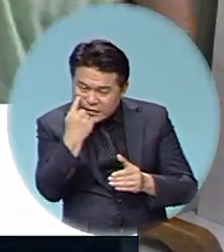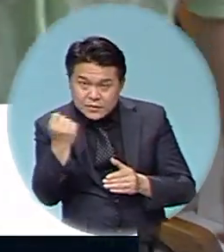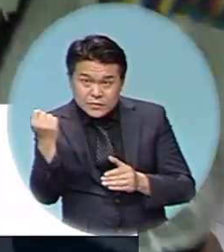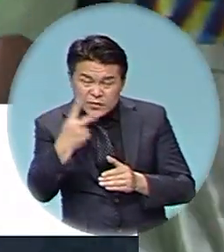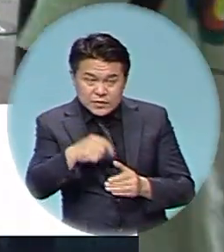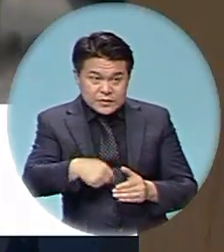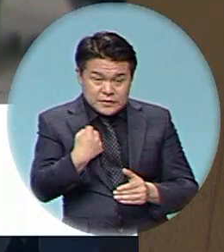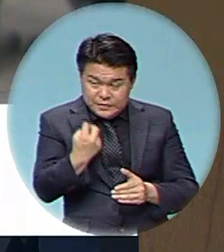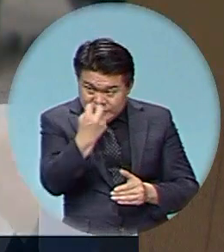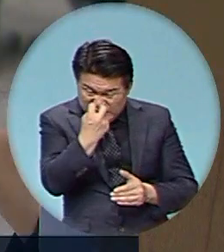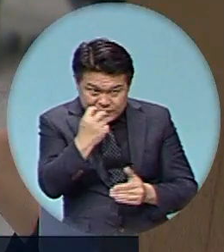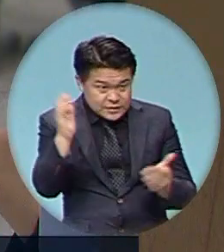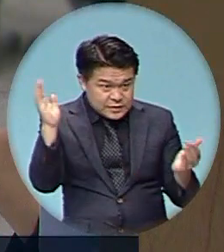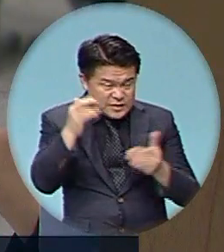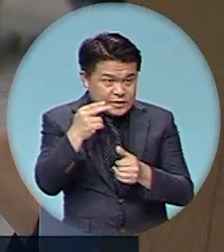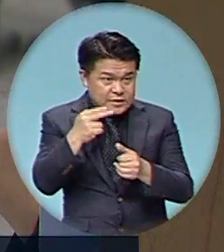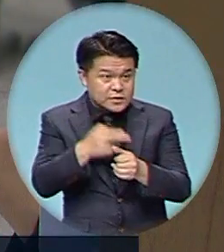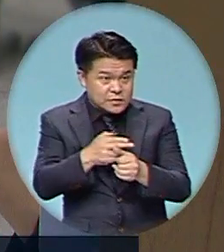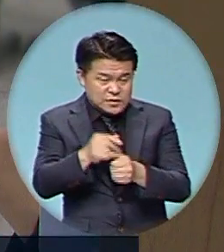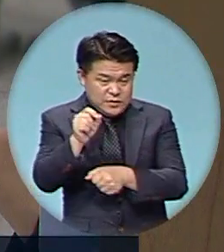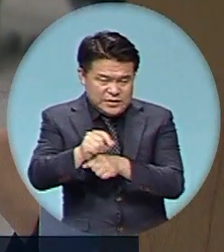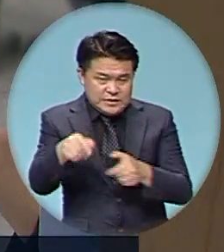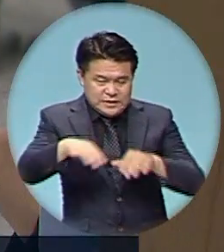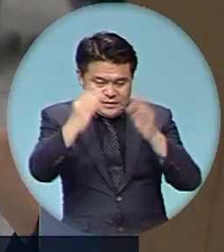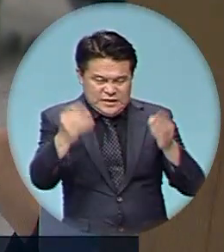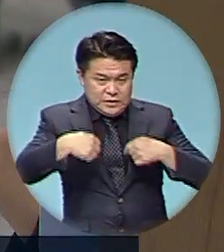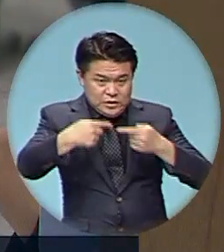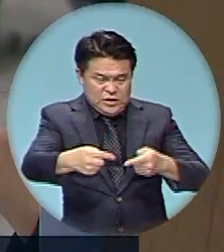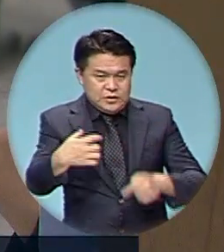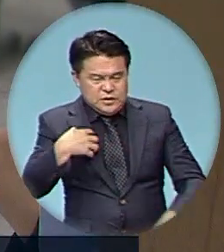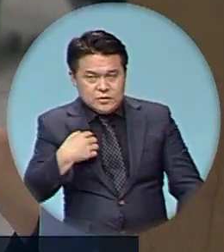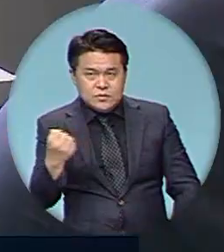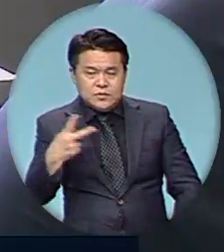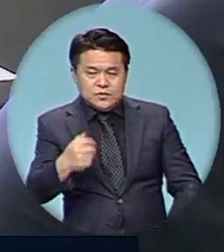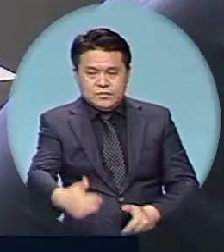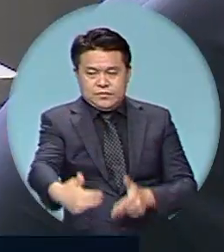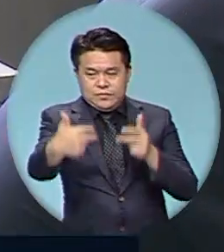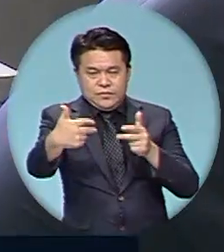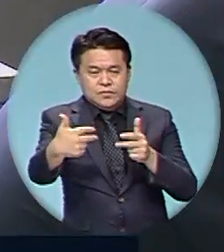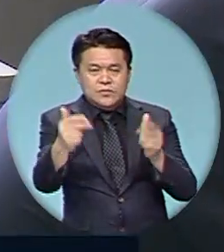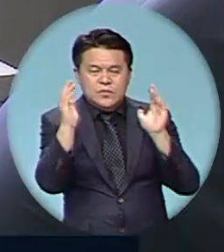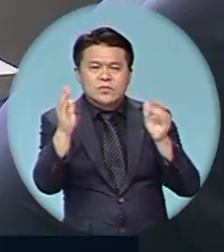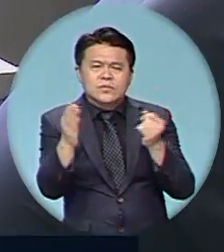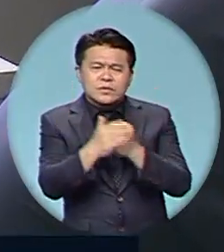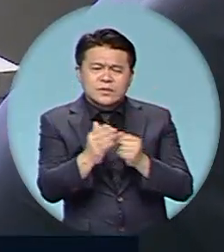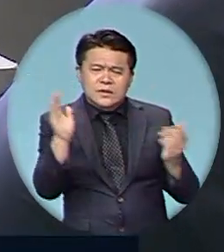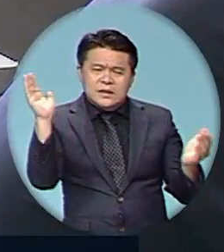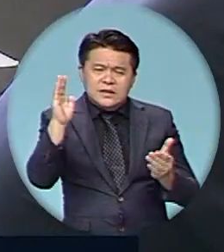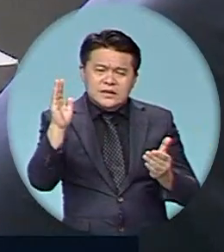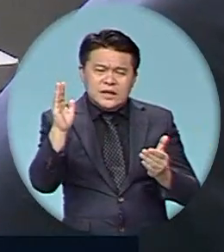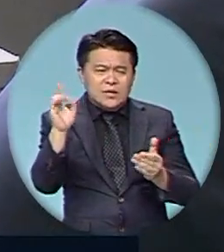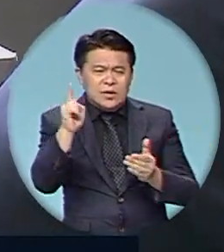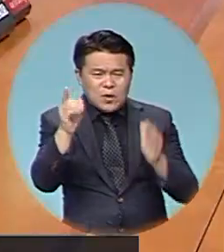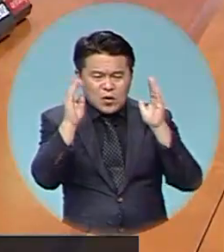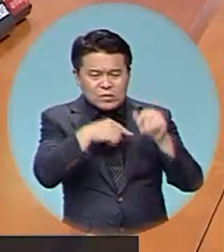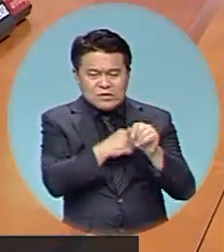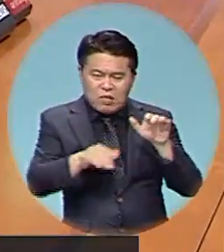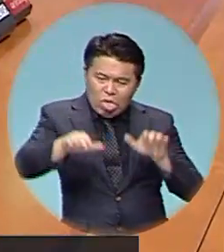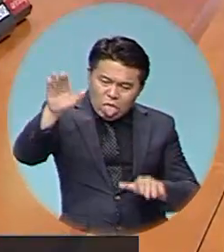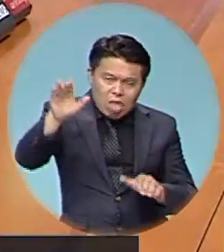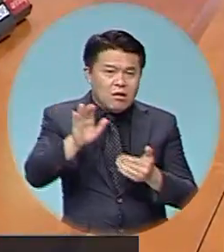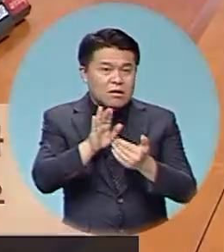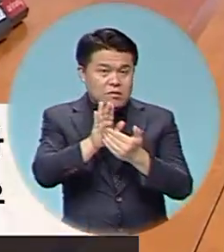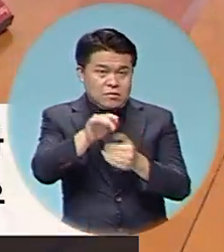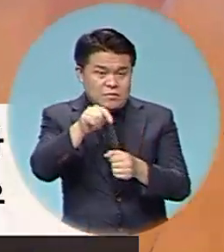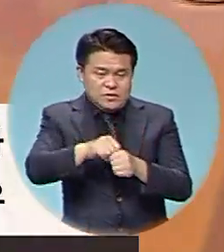아니라 교직원까지 참여합니다. 또 원격 수업으로 인한 학생 간 학력 격차를 막기 위해 온라인 자율학습 콘텐츠를